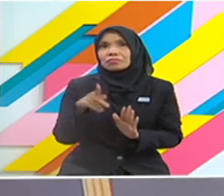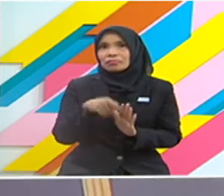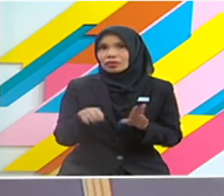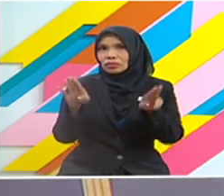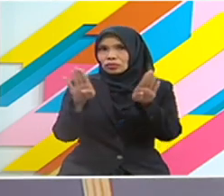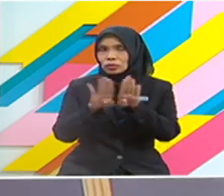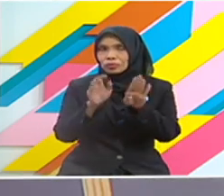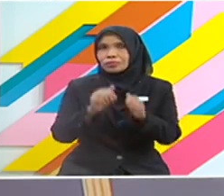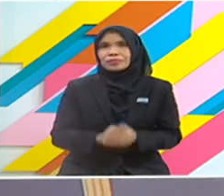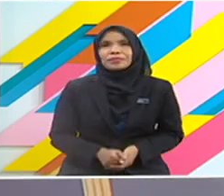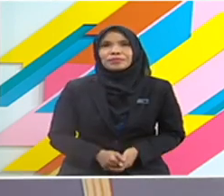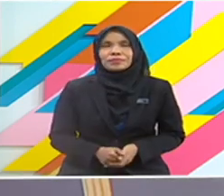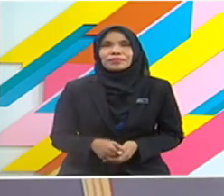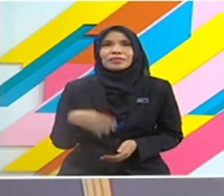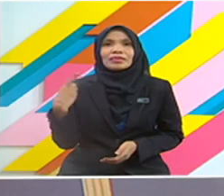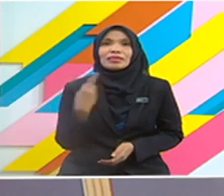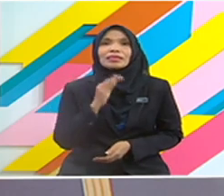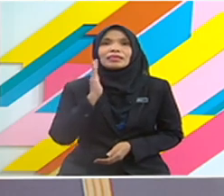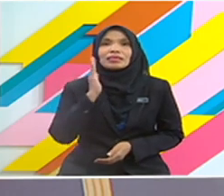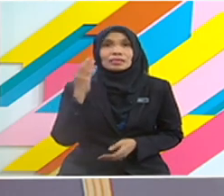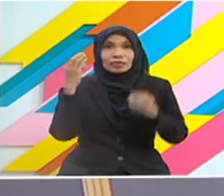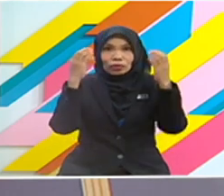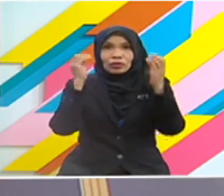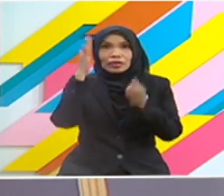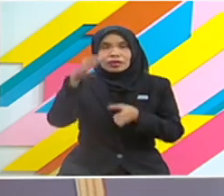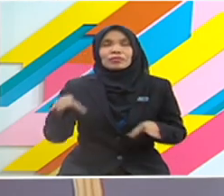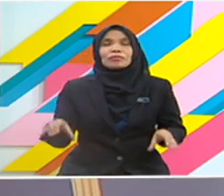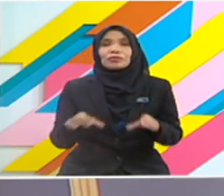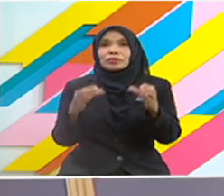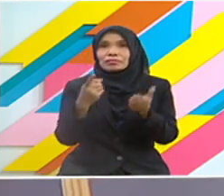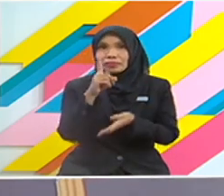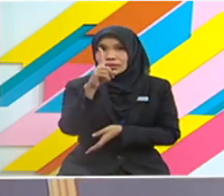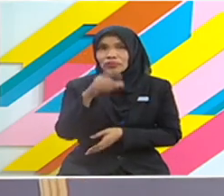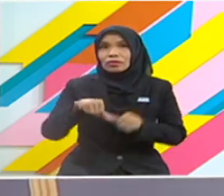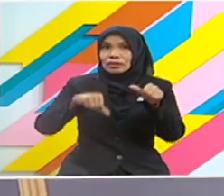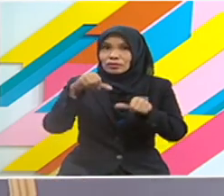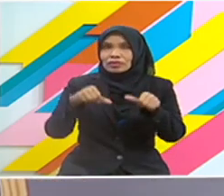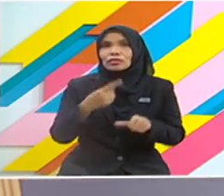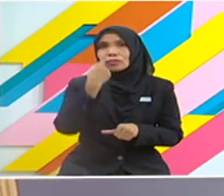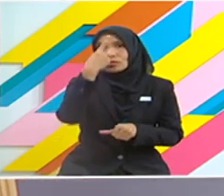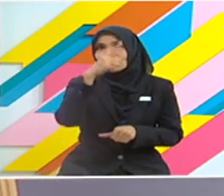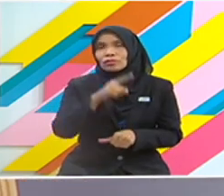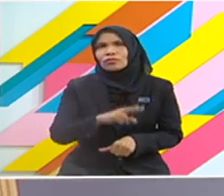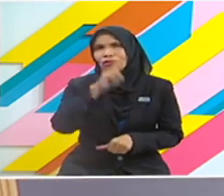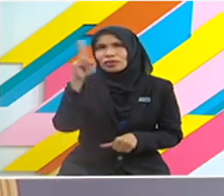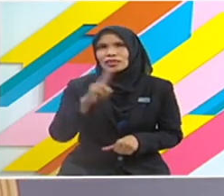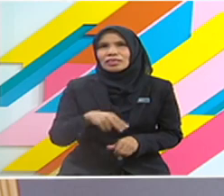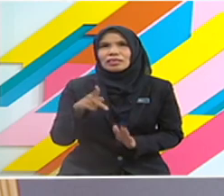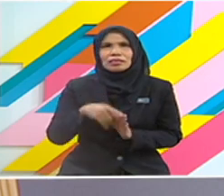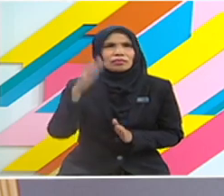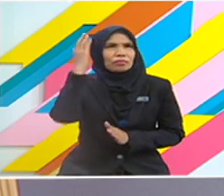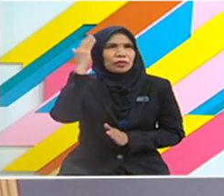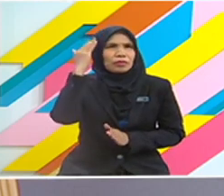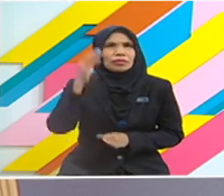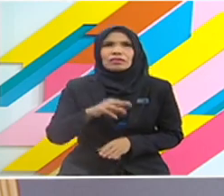ini, Cikgu nak buat satu aktiviti yang mana nak menguji kefahaman murid-murid dan juga Kak Rina lah